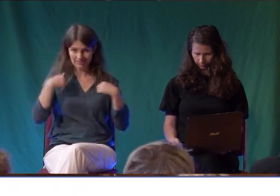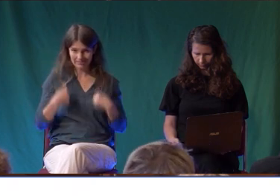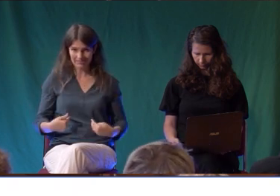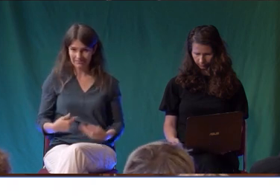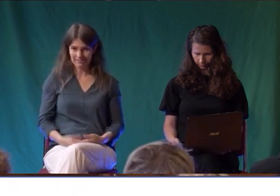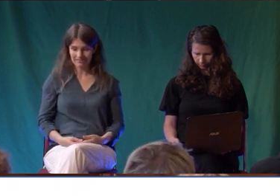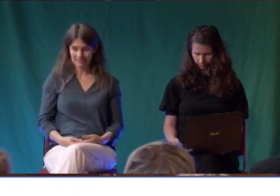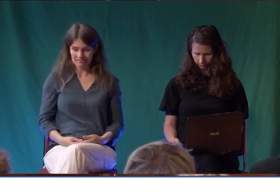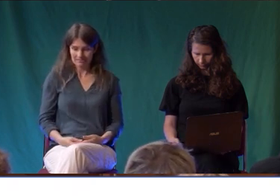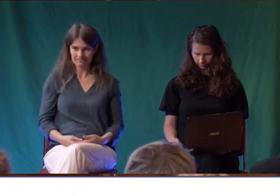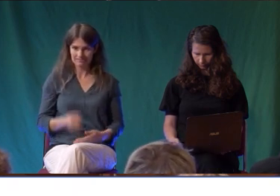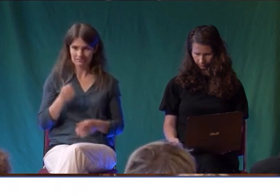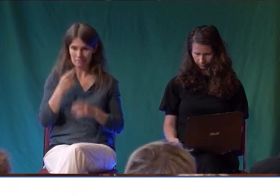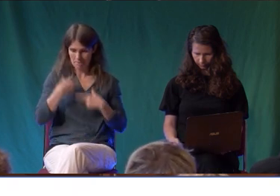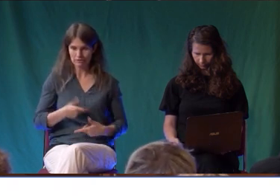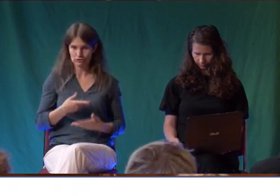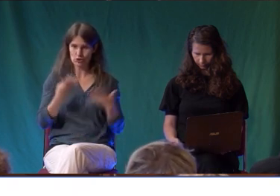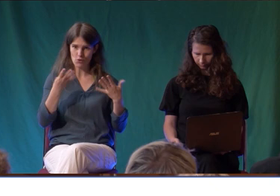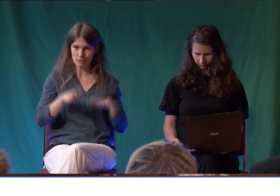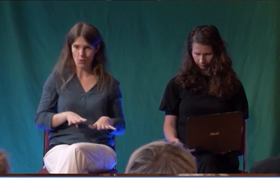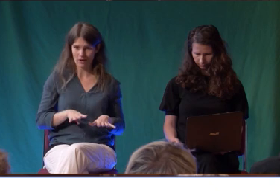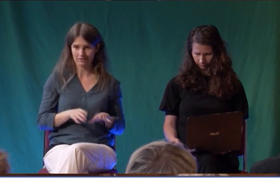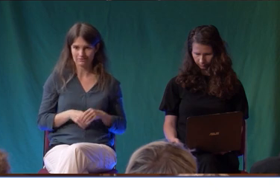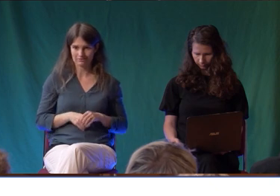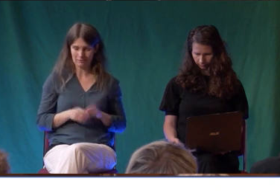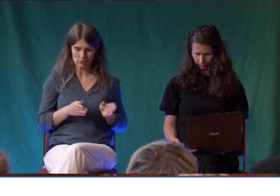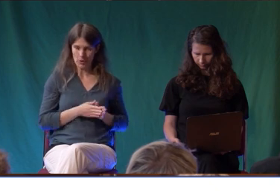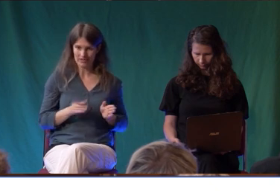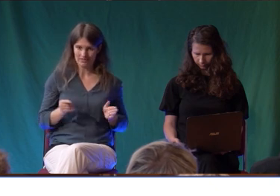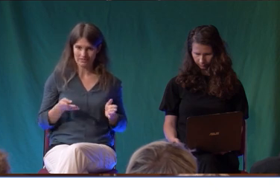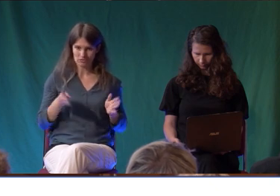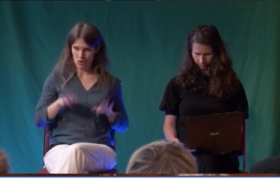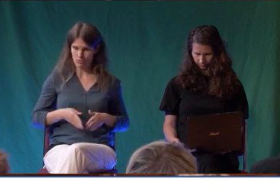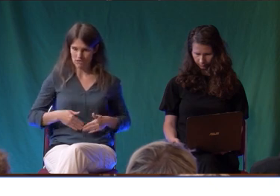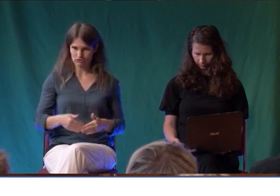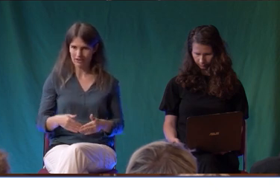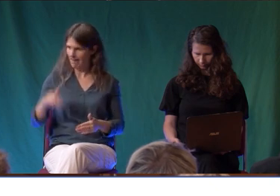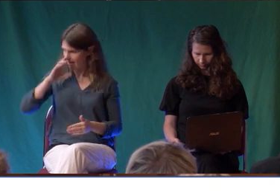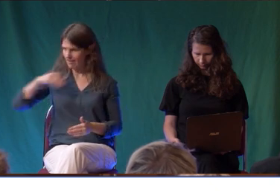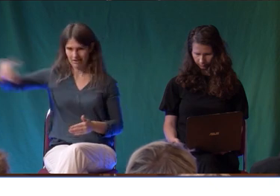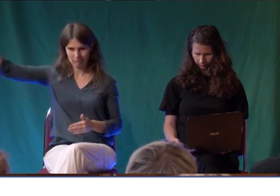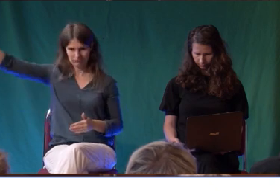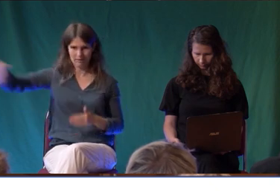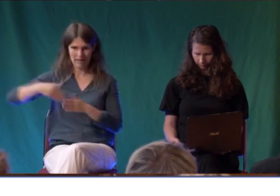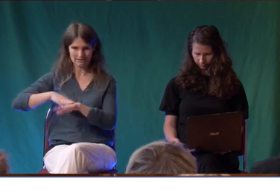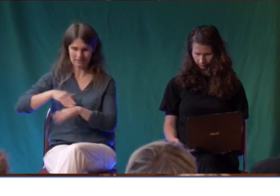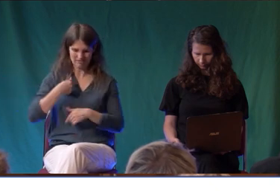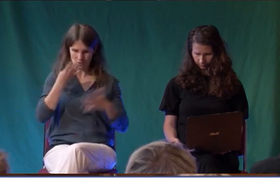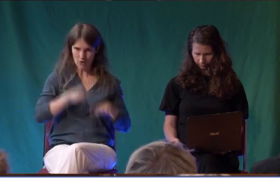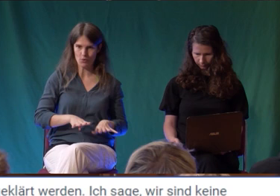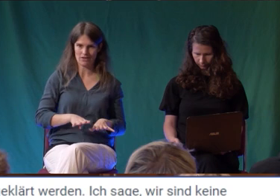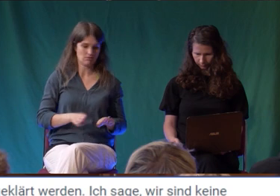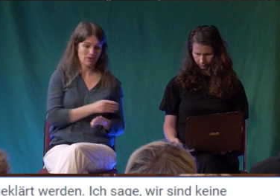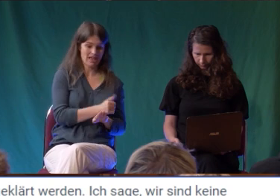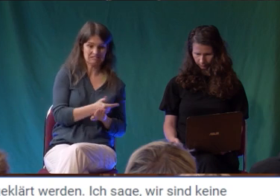neun Monate wovon wir in den ersten paar Wochen noch nichts wissen also die Zeit ist begrenzt wo man Eltern Assistenz bewilligt bekommen kann